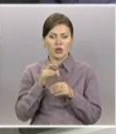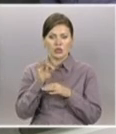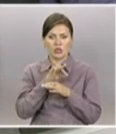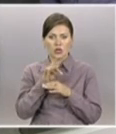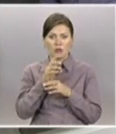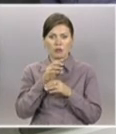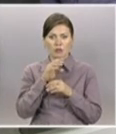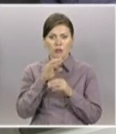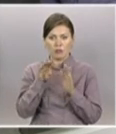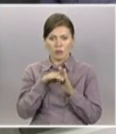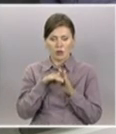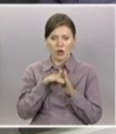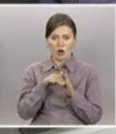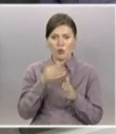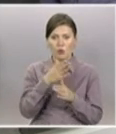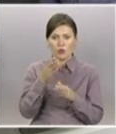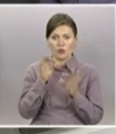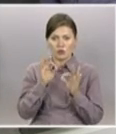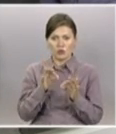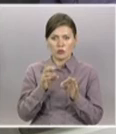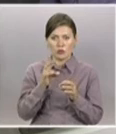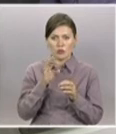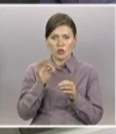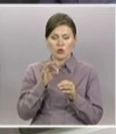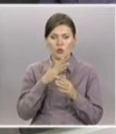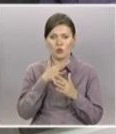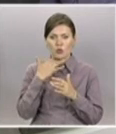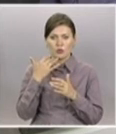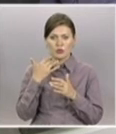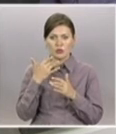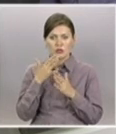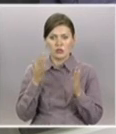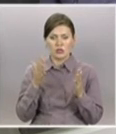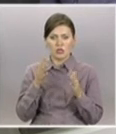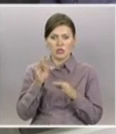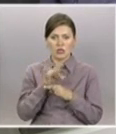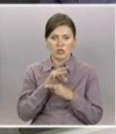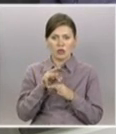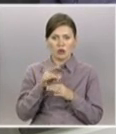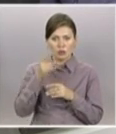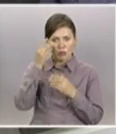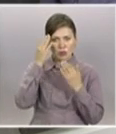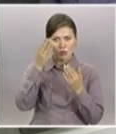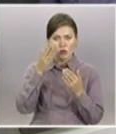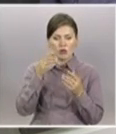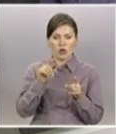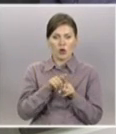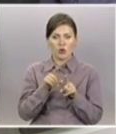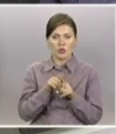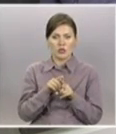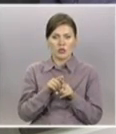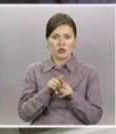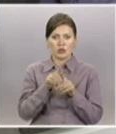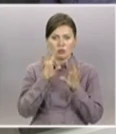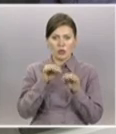дінге бағынады, мысалы ол да дұрыс әрине, бірақ көбісі діннің білмеуі, яғни діннің